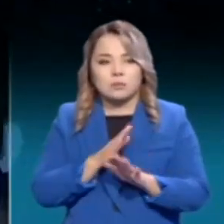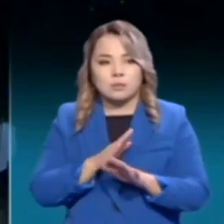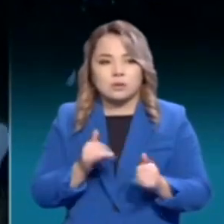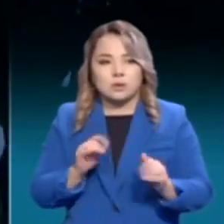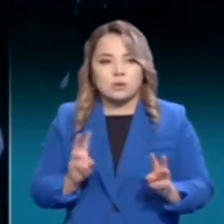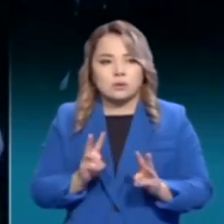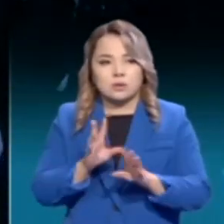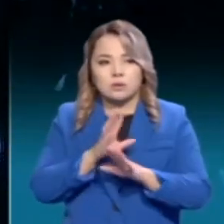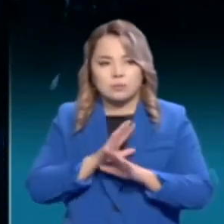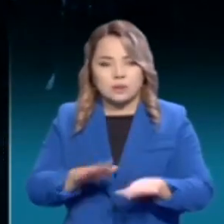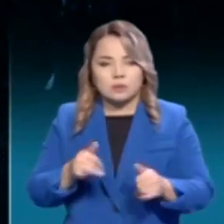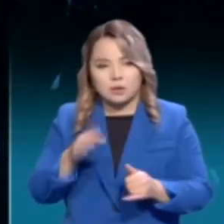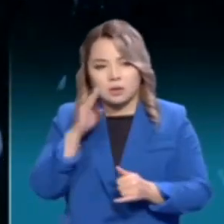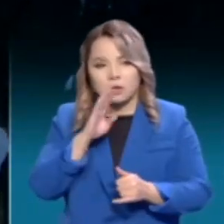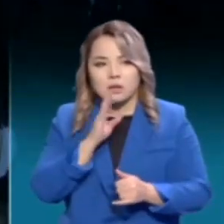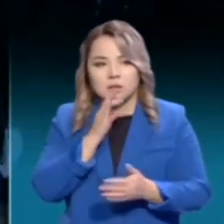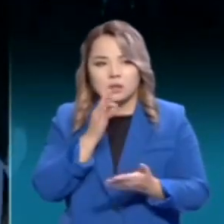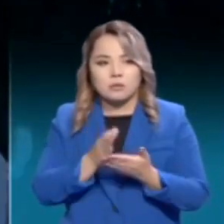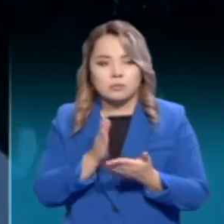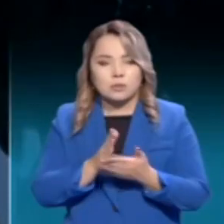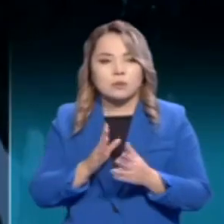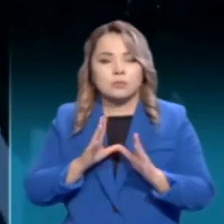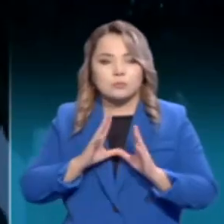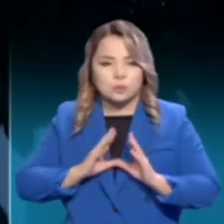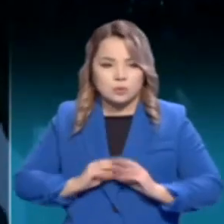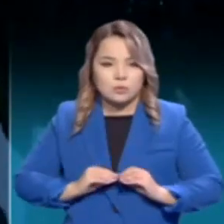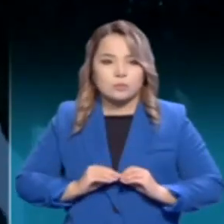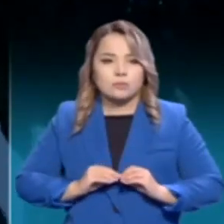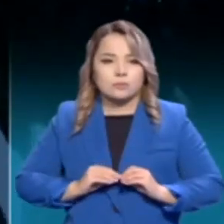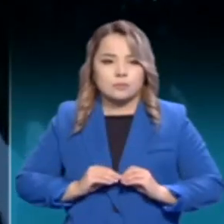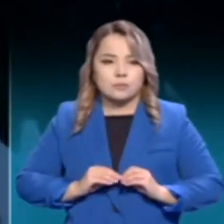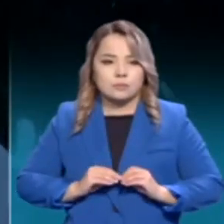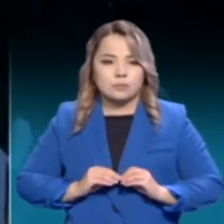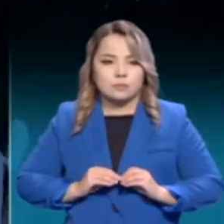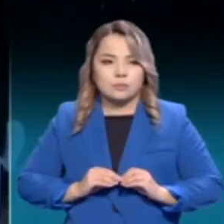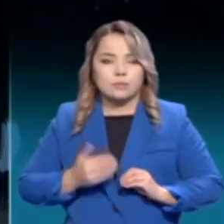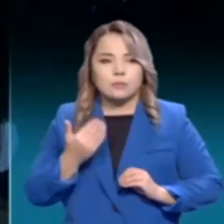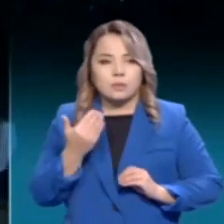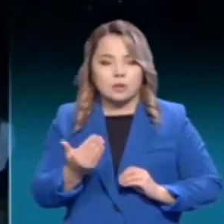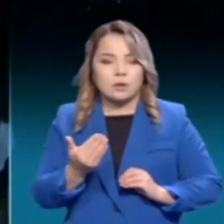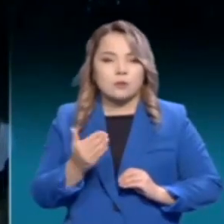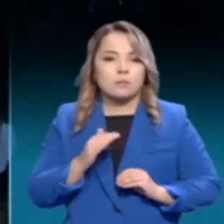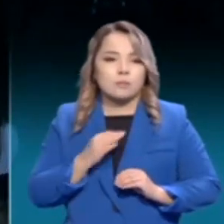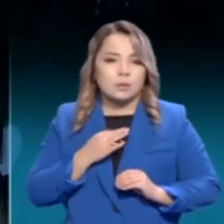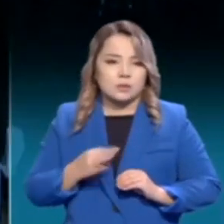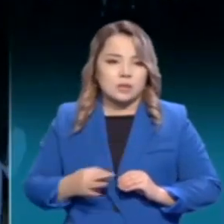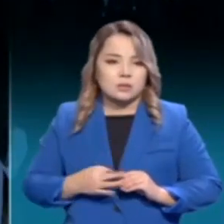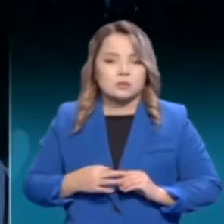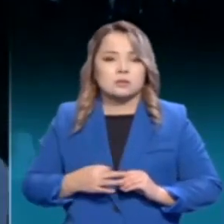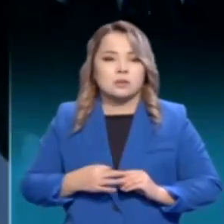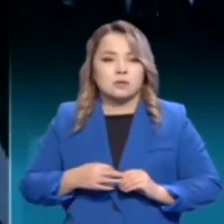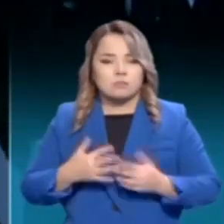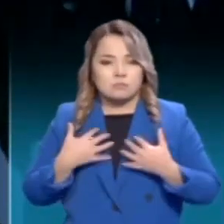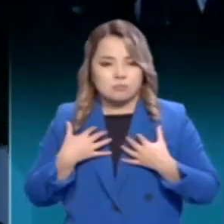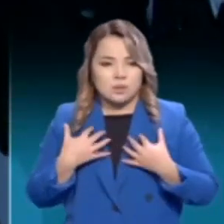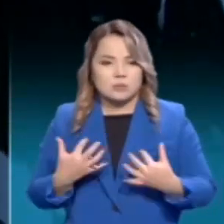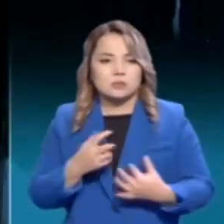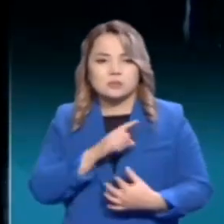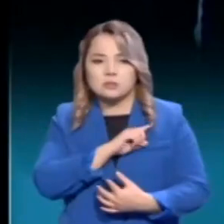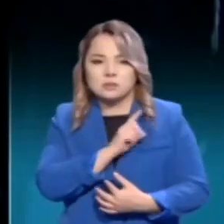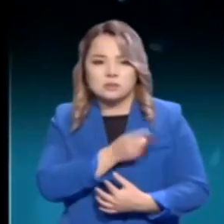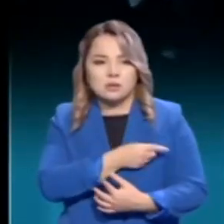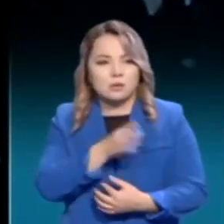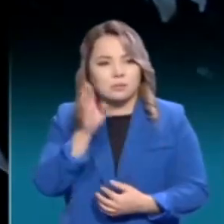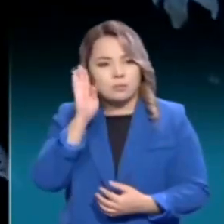сол әкешесіне сабыр сақтасын. Сіздердің балаларыңыз батыр, мықты бала.